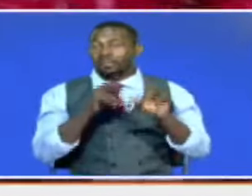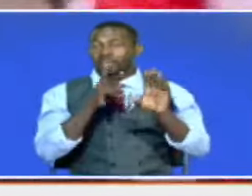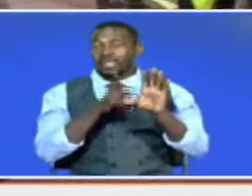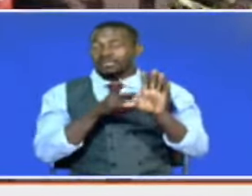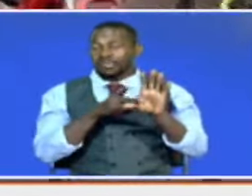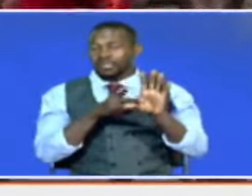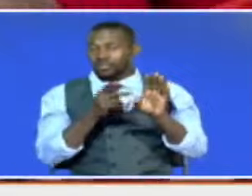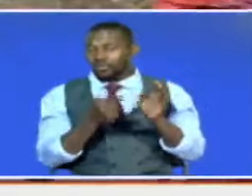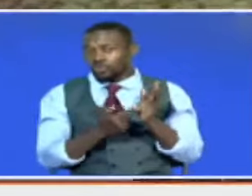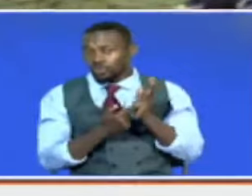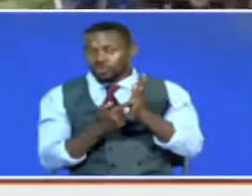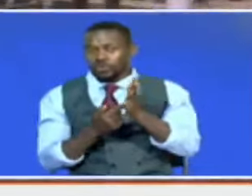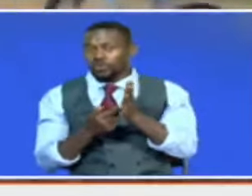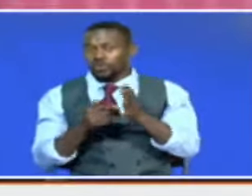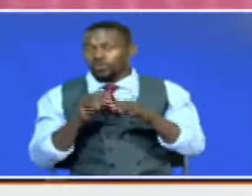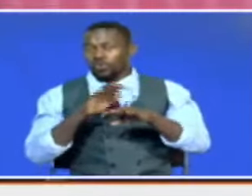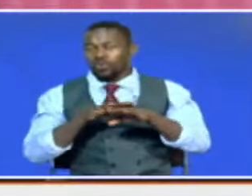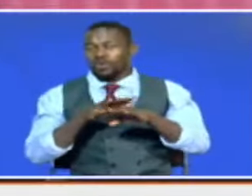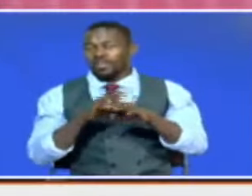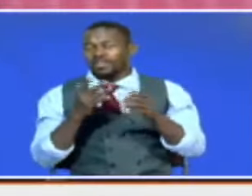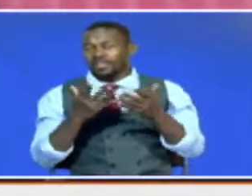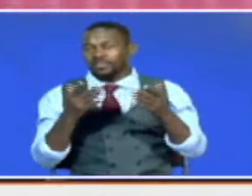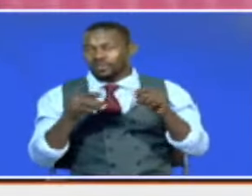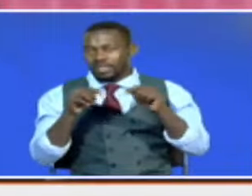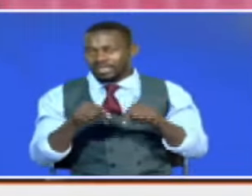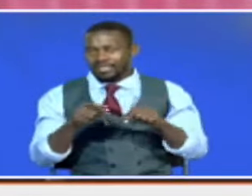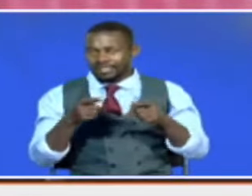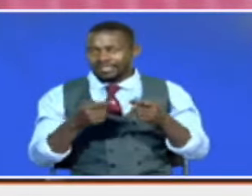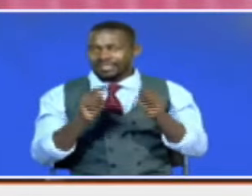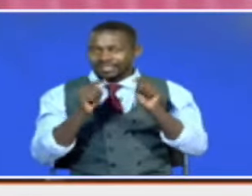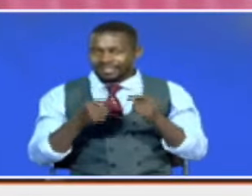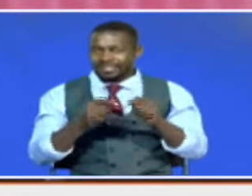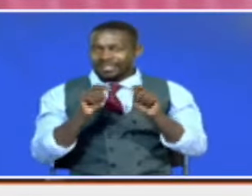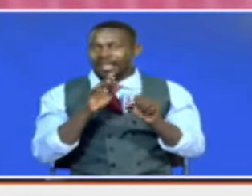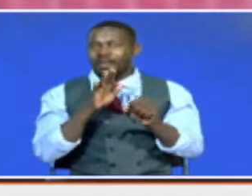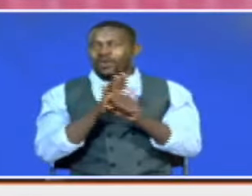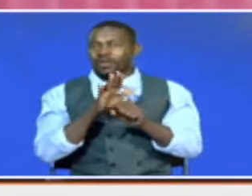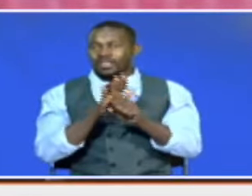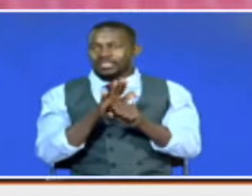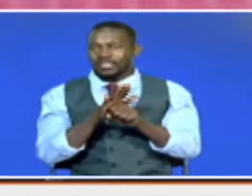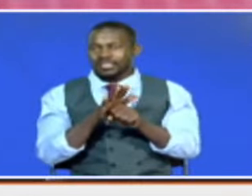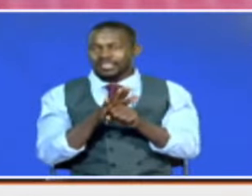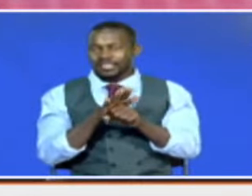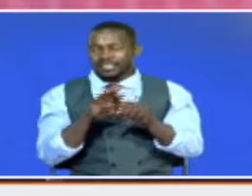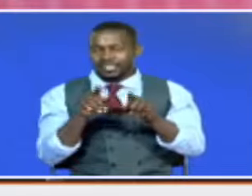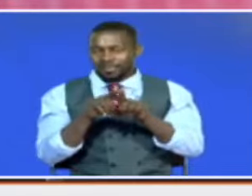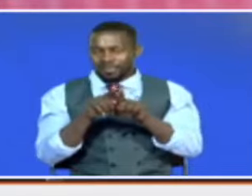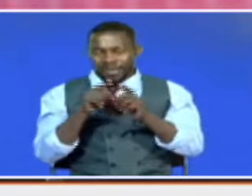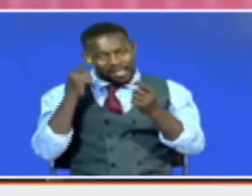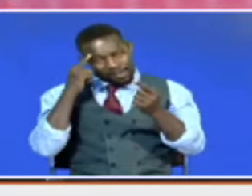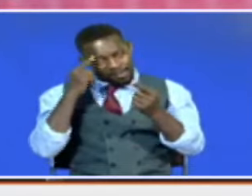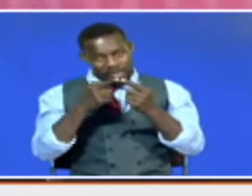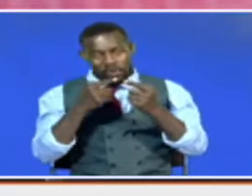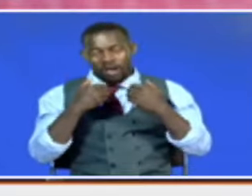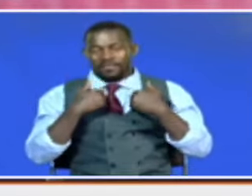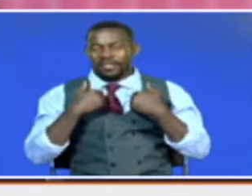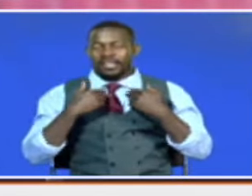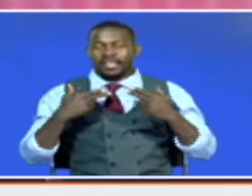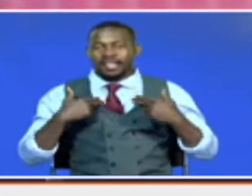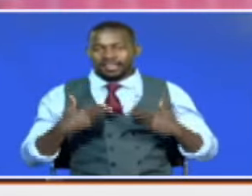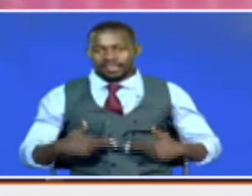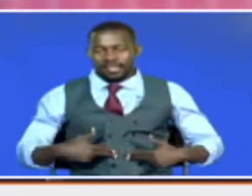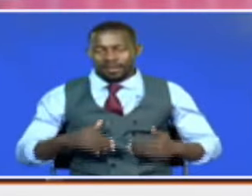living free is about pushing ourselves to new heights while striving for a healthier, more